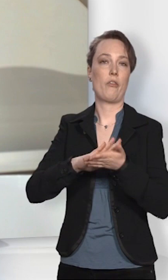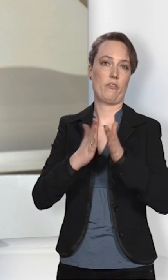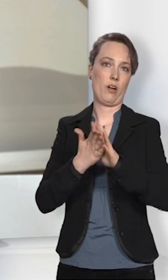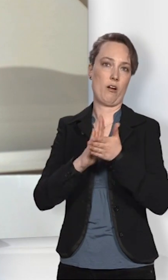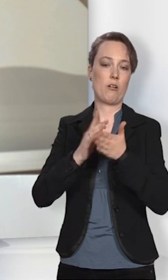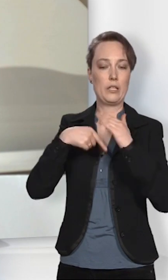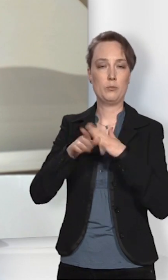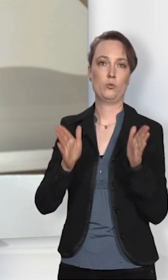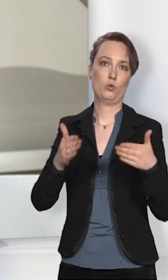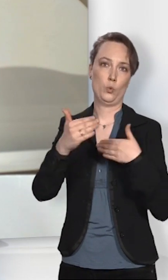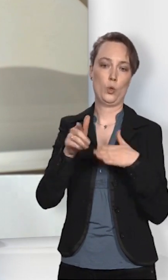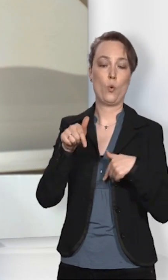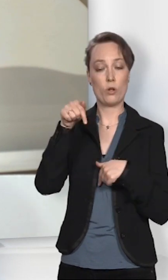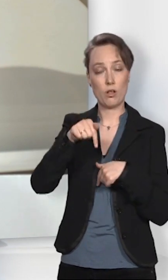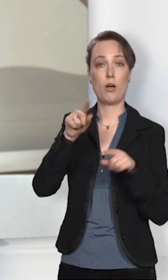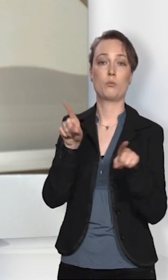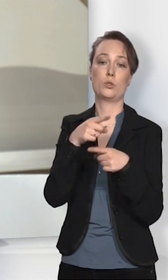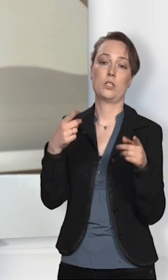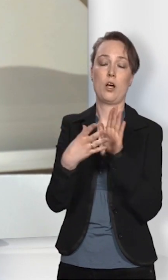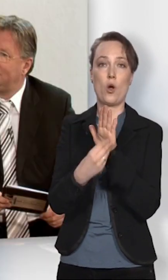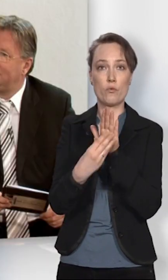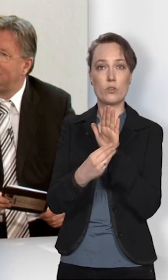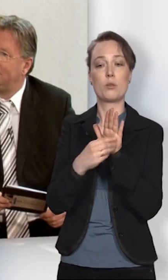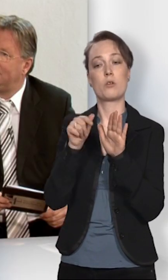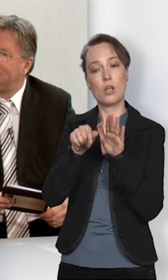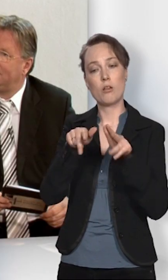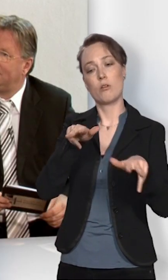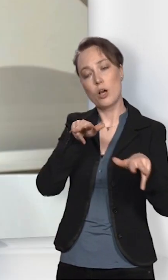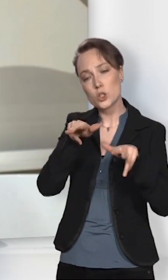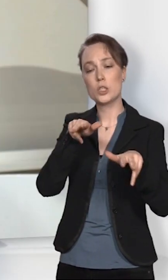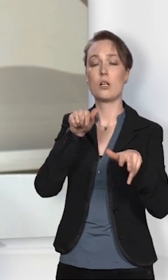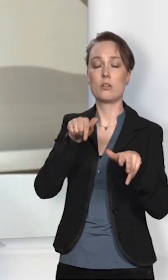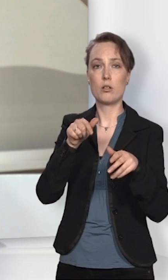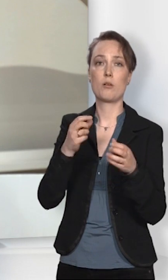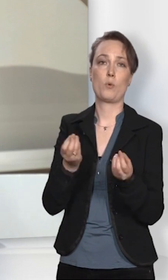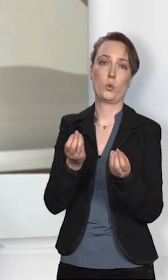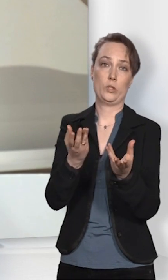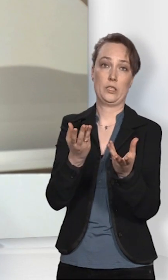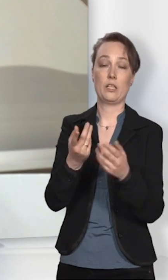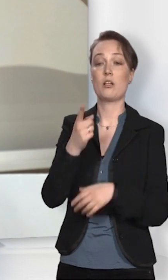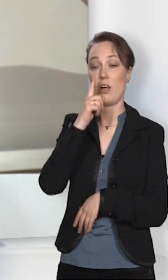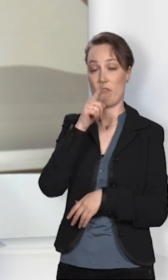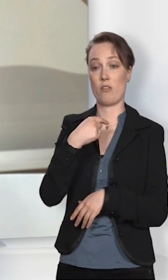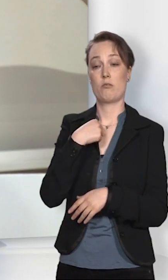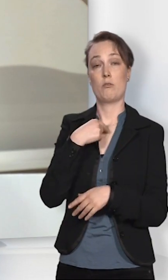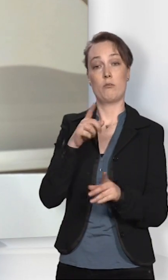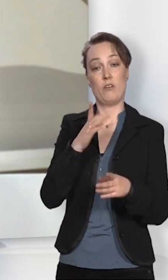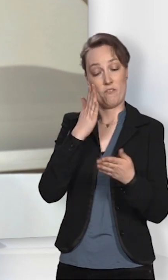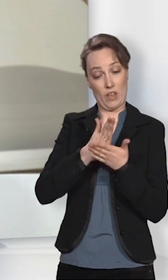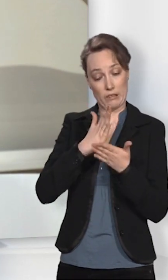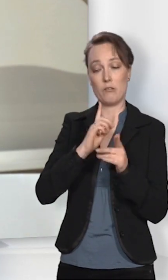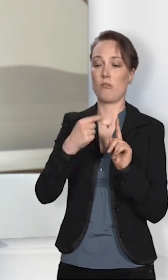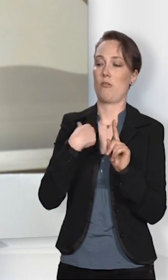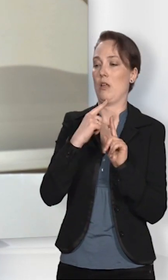Studio, wo Musik aufgenommen und arrangiert und produziert wird. Und wenn dieser Job zu Ende ist, dann geht man nach Hause und wenn